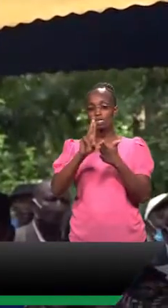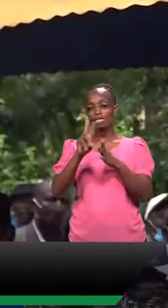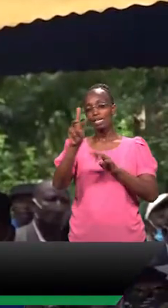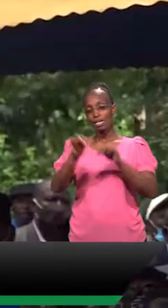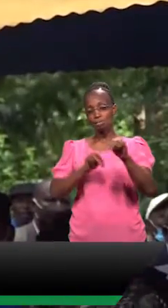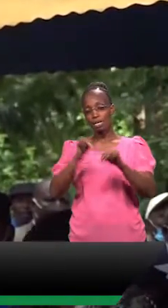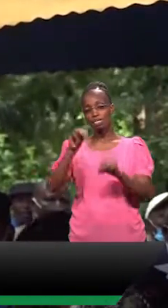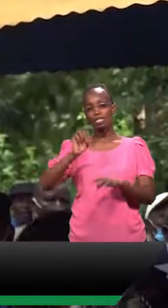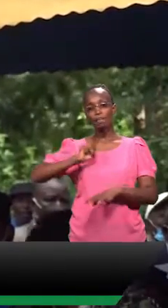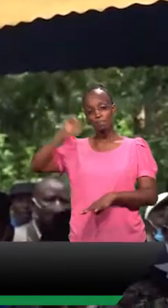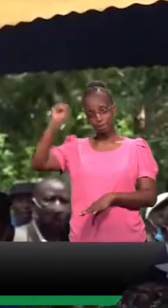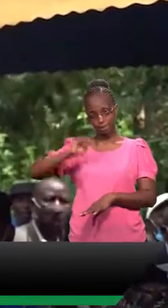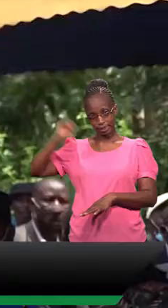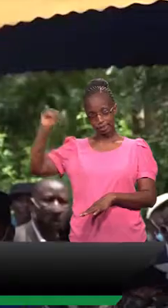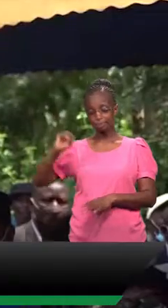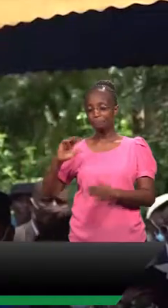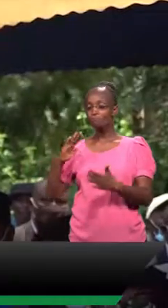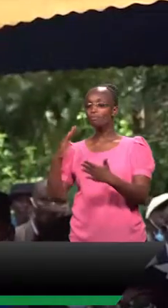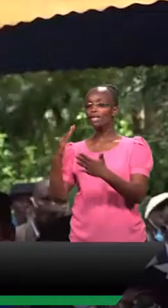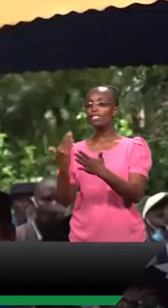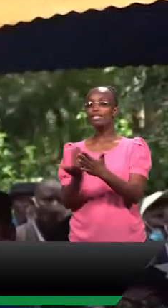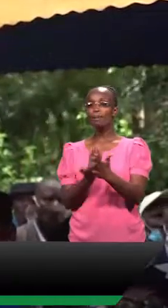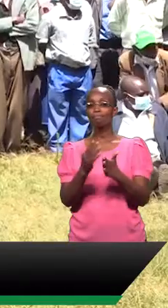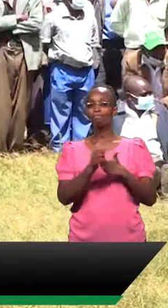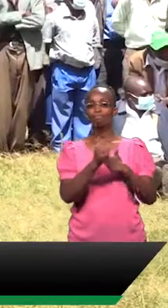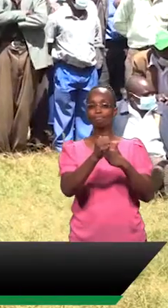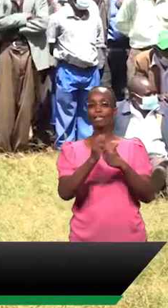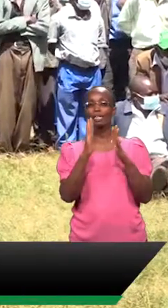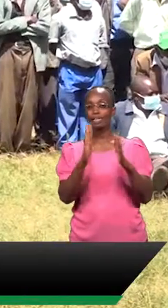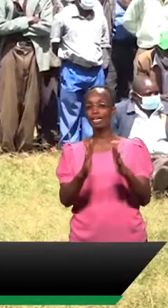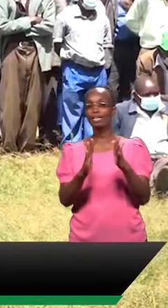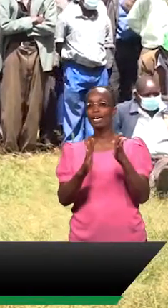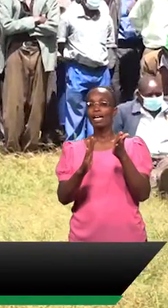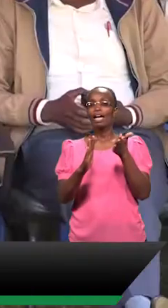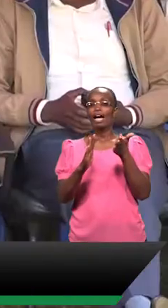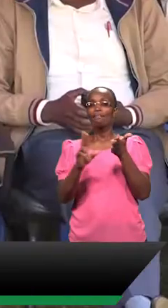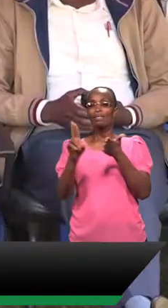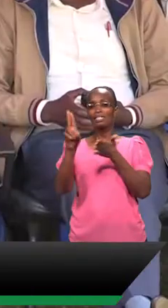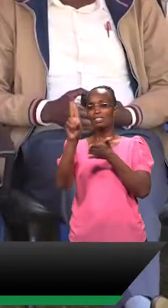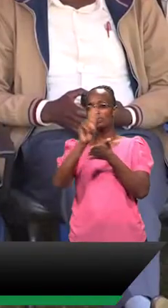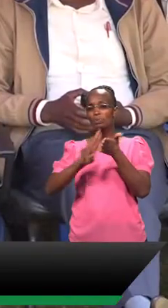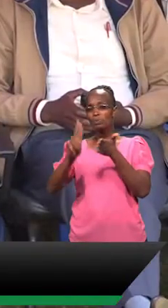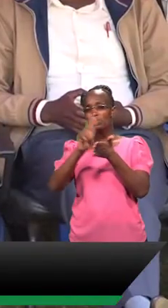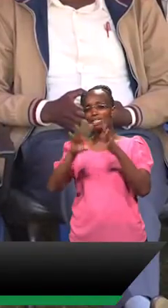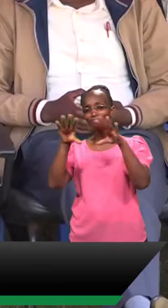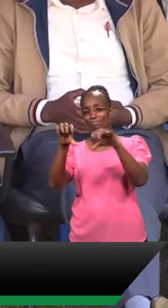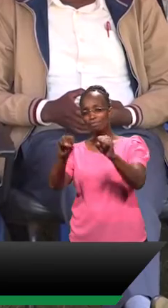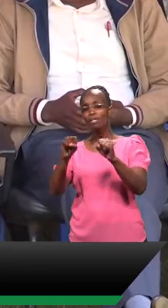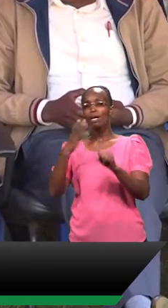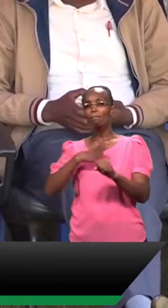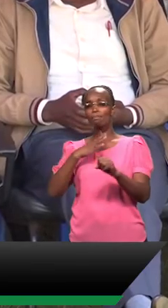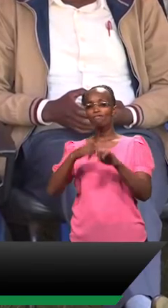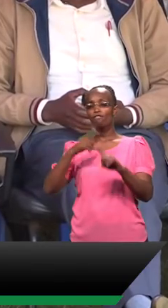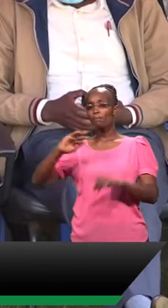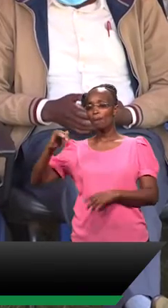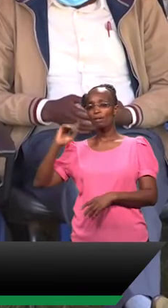manage politics in this region. Anasema baadhi ya wanasiasa wanaokashifu serikali wamekabiliwa visivyo, na baadhi ya visa vya